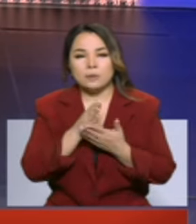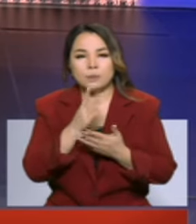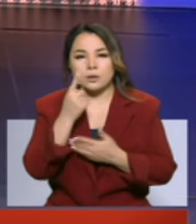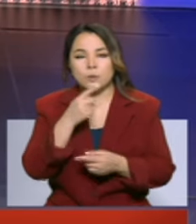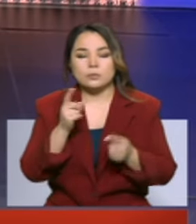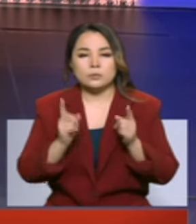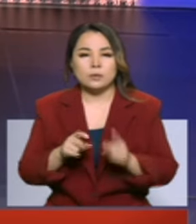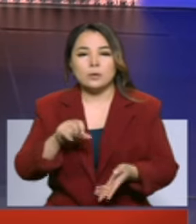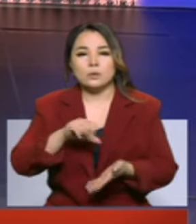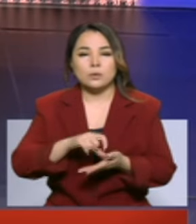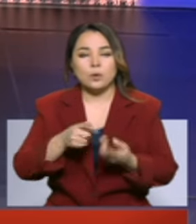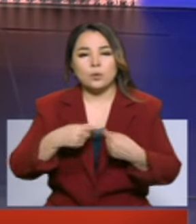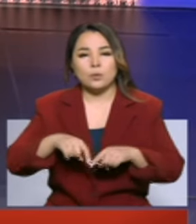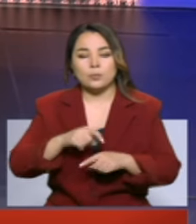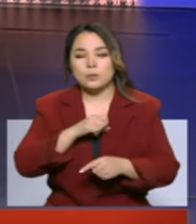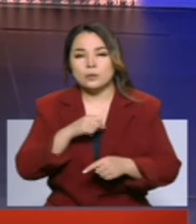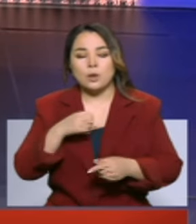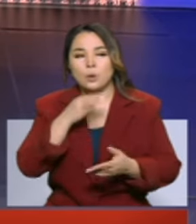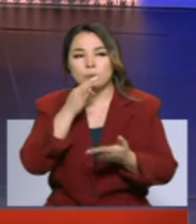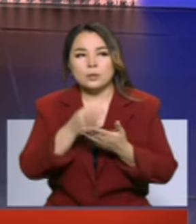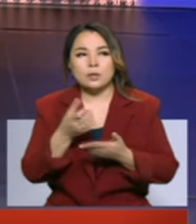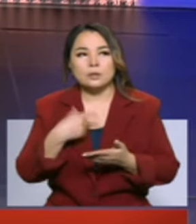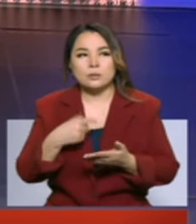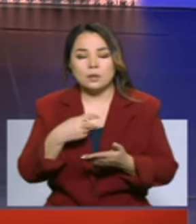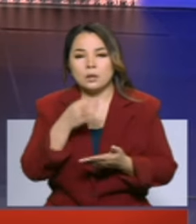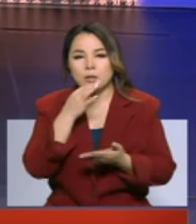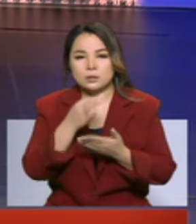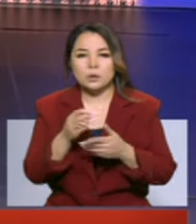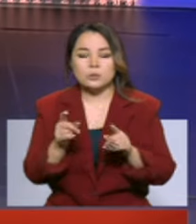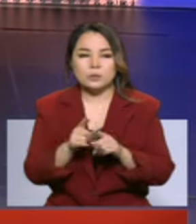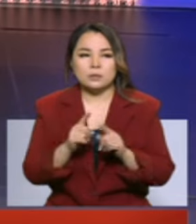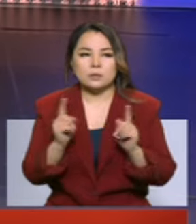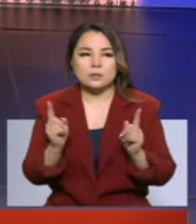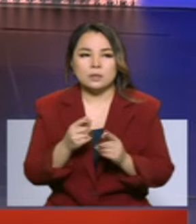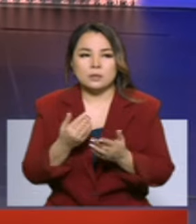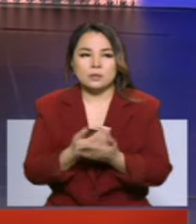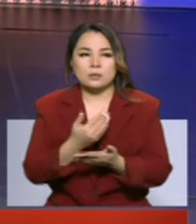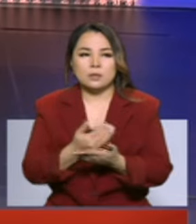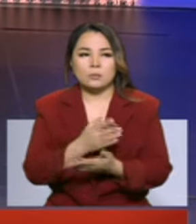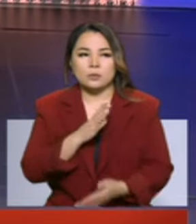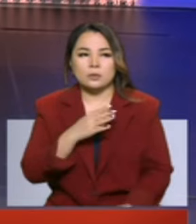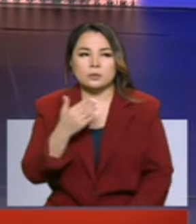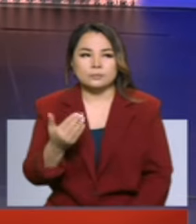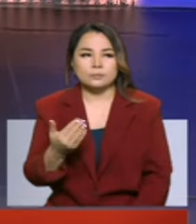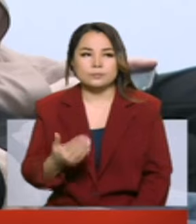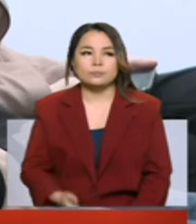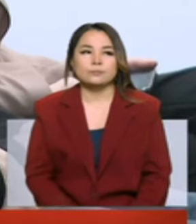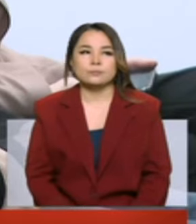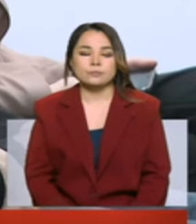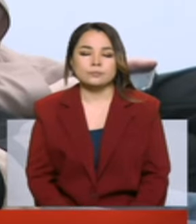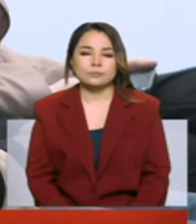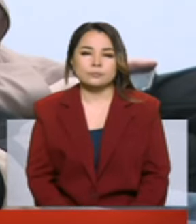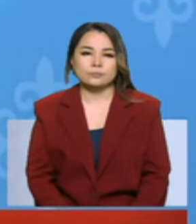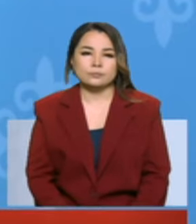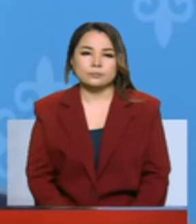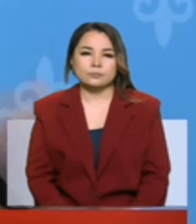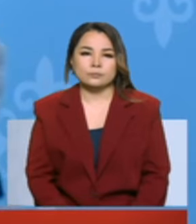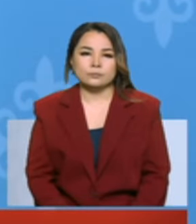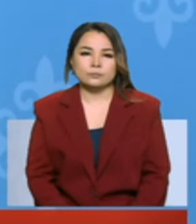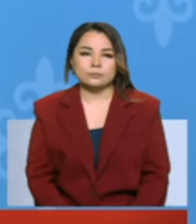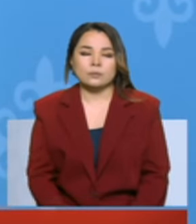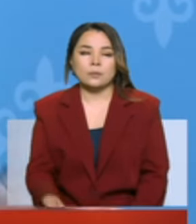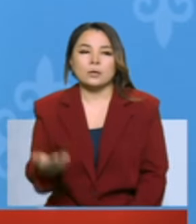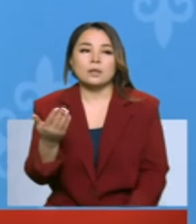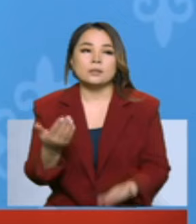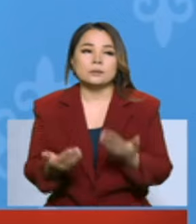өкіл қоғам өзі жауап берді, ол өз есесін алды деп қысқа қайырды. Келген жайда кірмейді. Енді егер